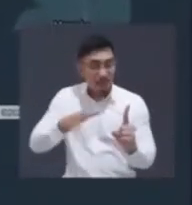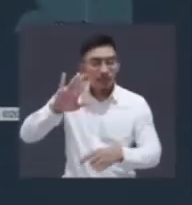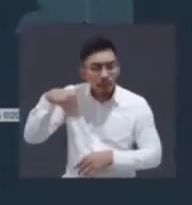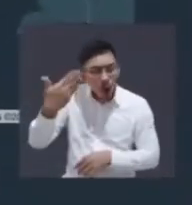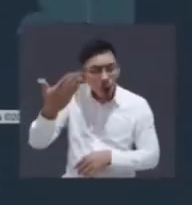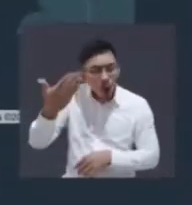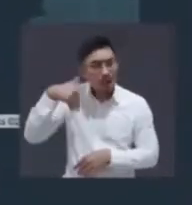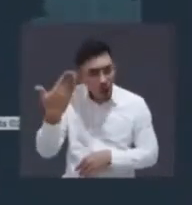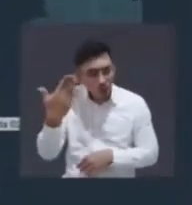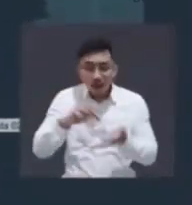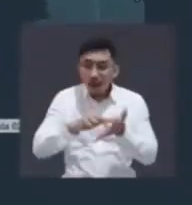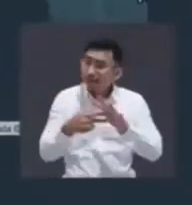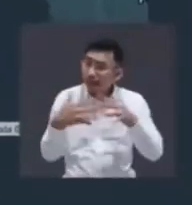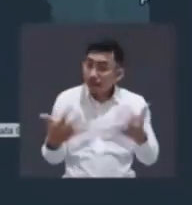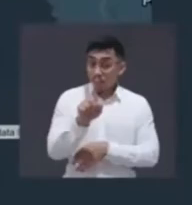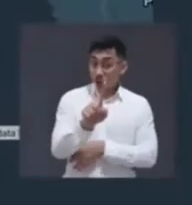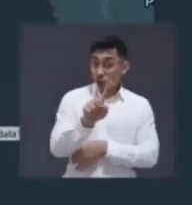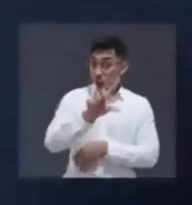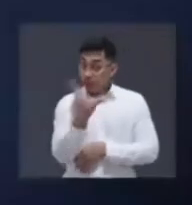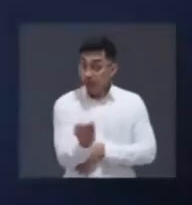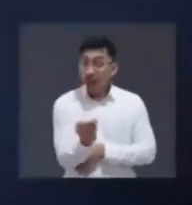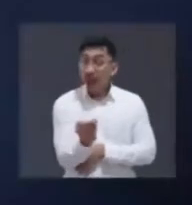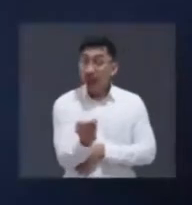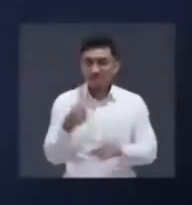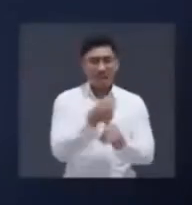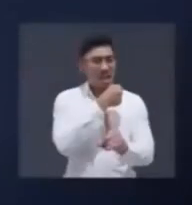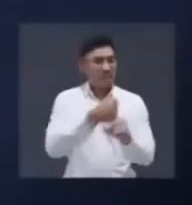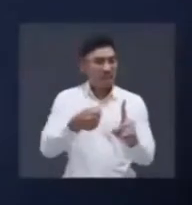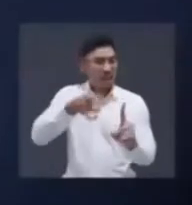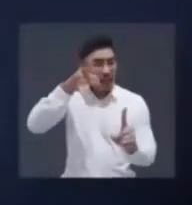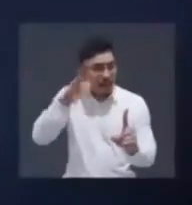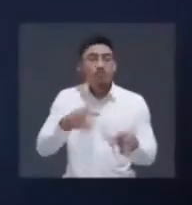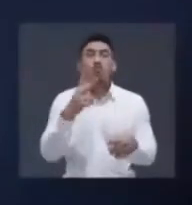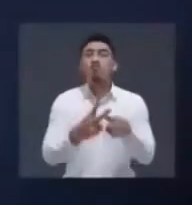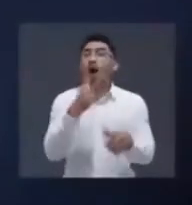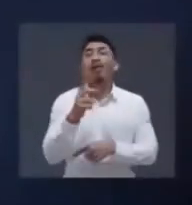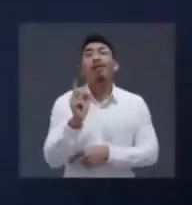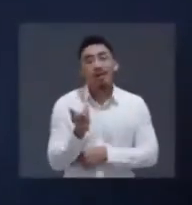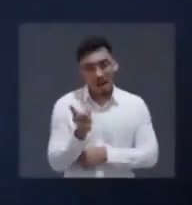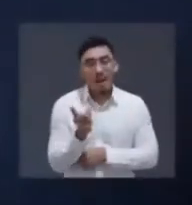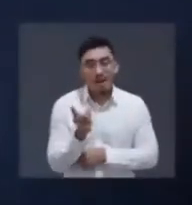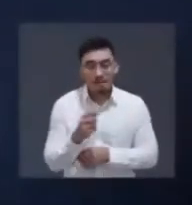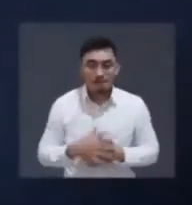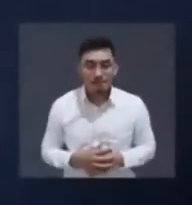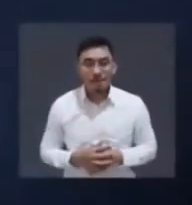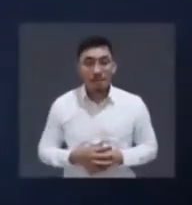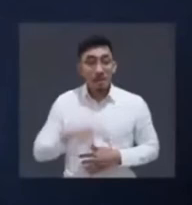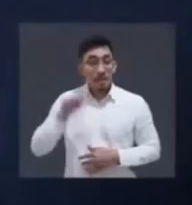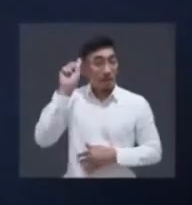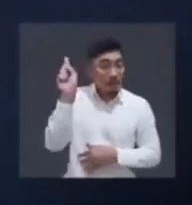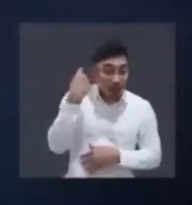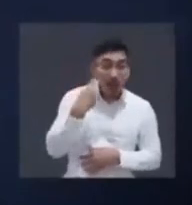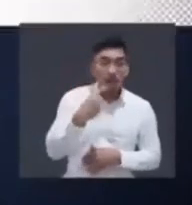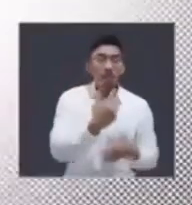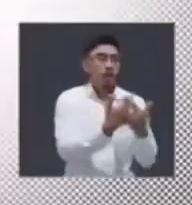26 kasus kekerasan ekstrim setiap tahunnya artinya dalam satu bulan ada dua kekerasan